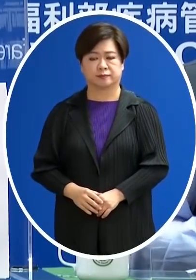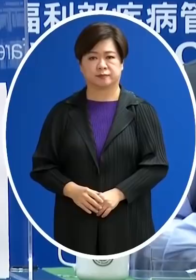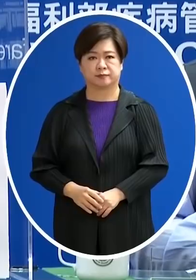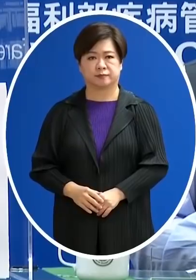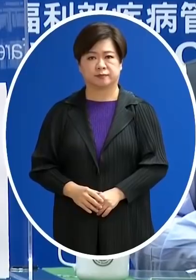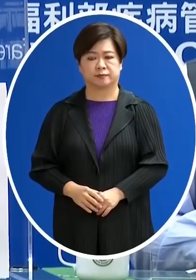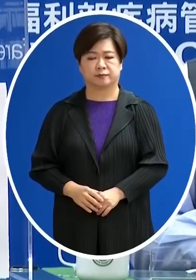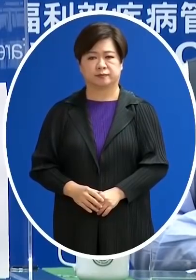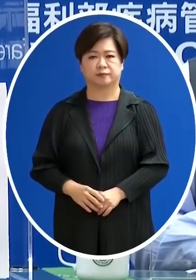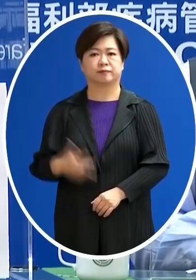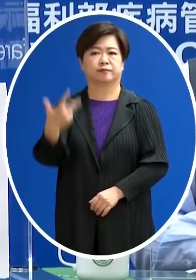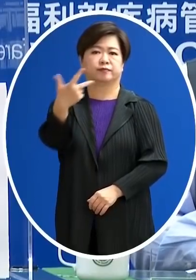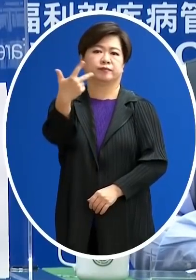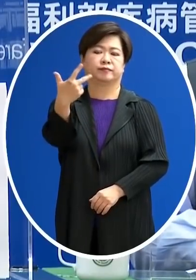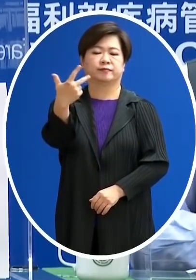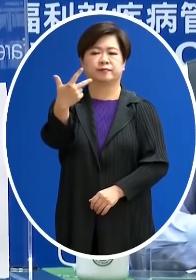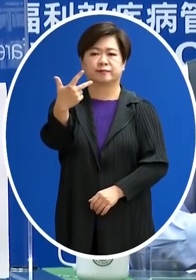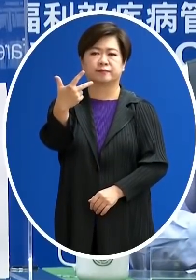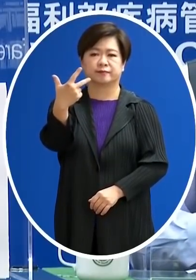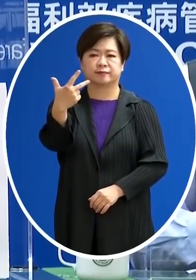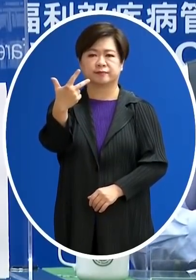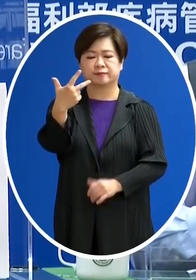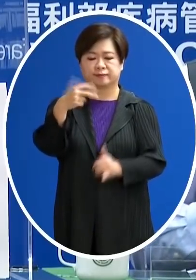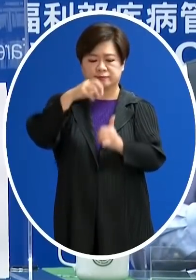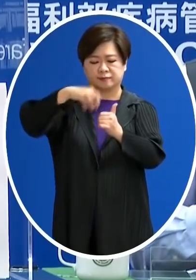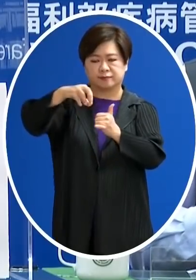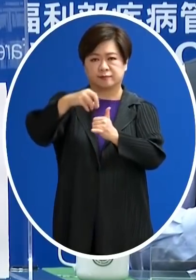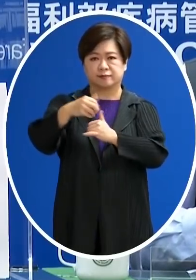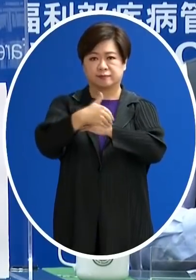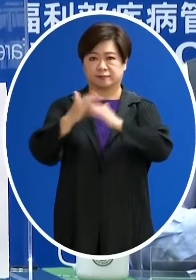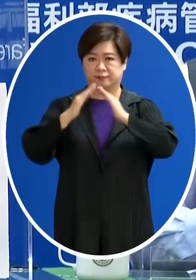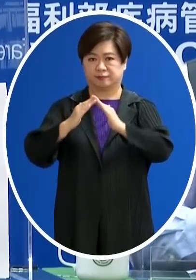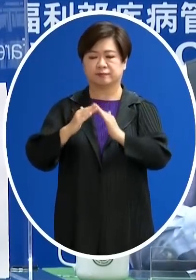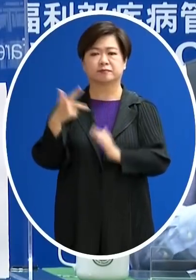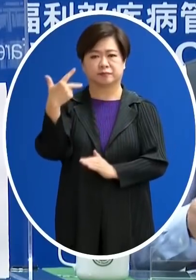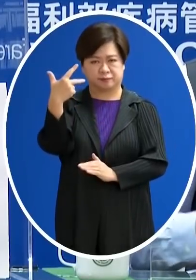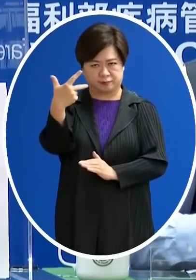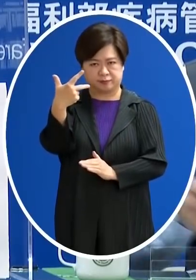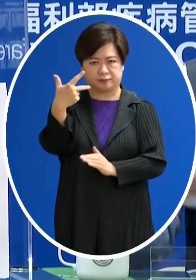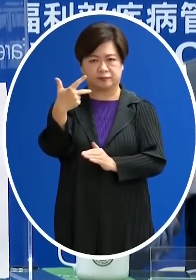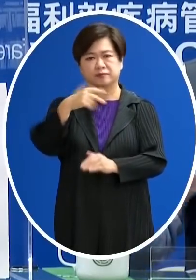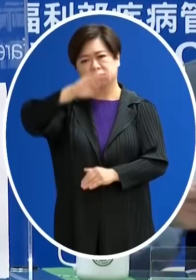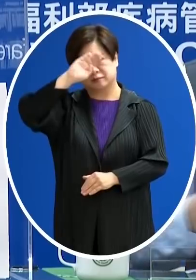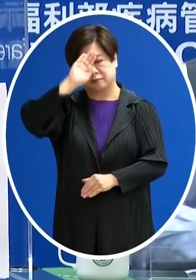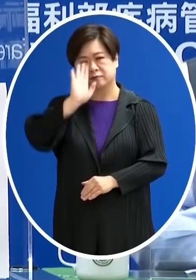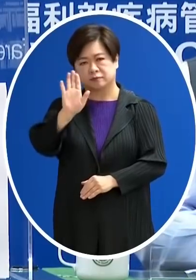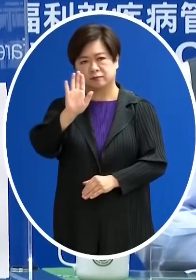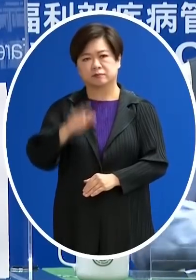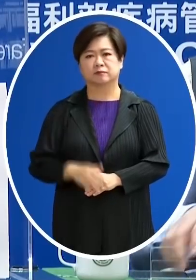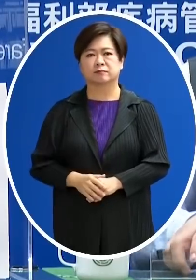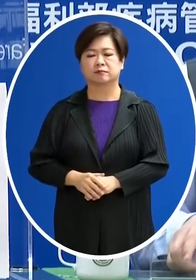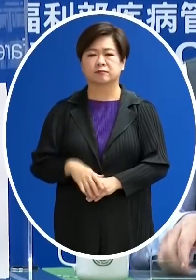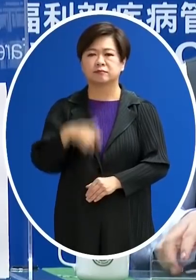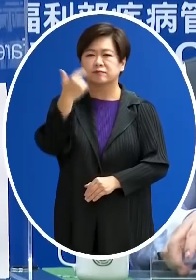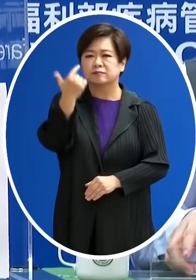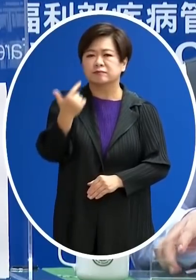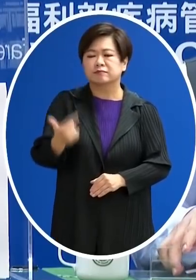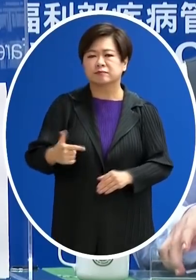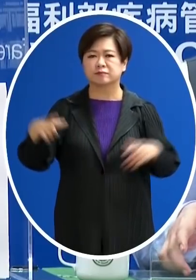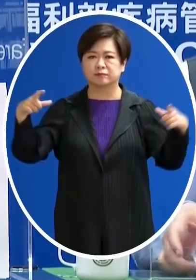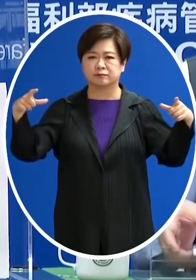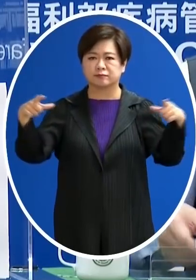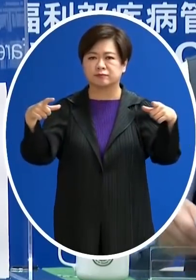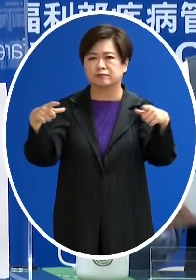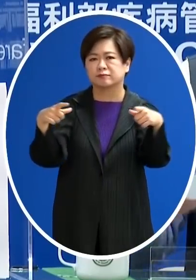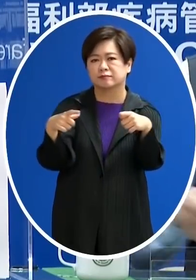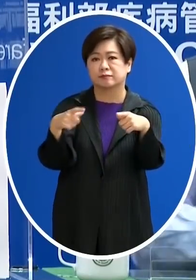有七个哈，大概就现在有7个县市有影响，好，那所以这个范围哈，扩张的范围也渐渐